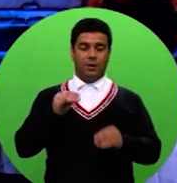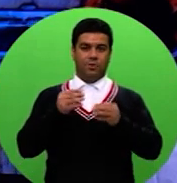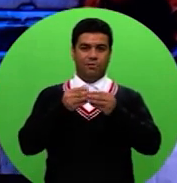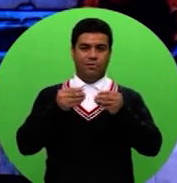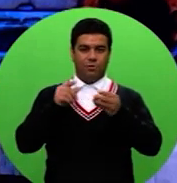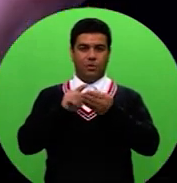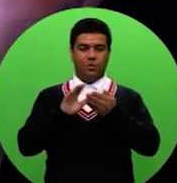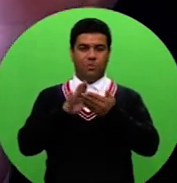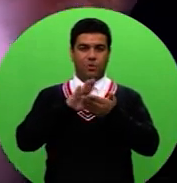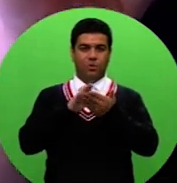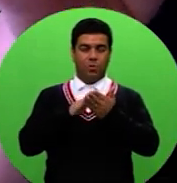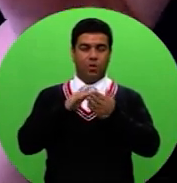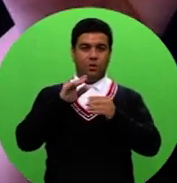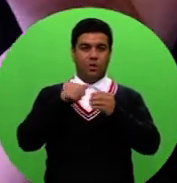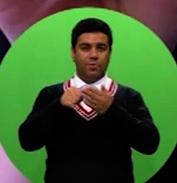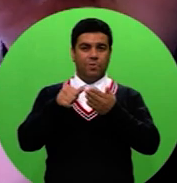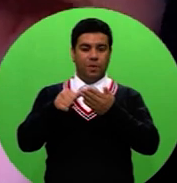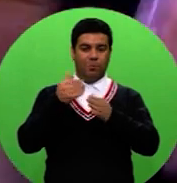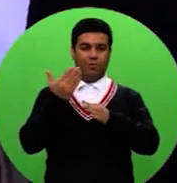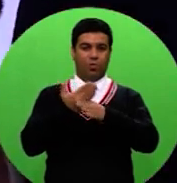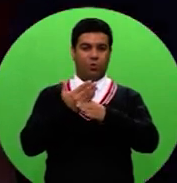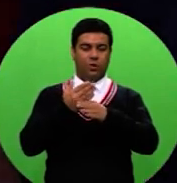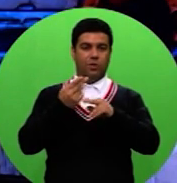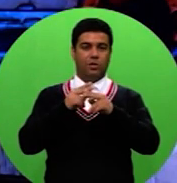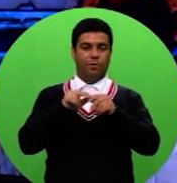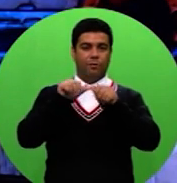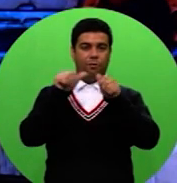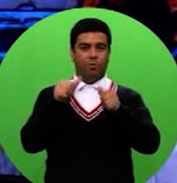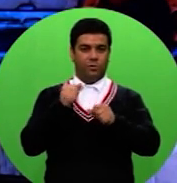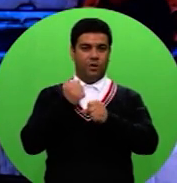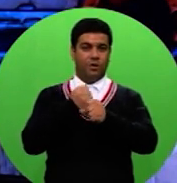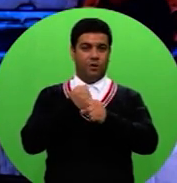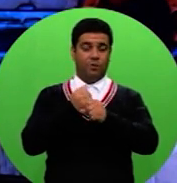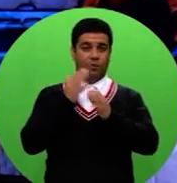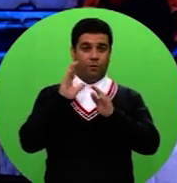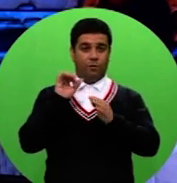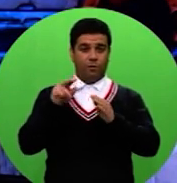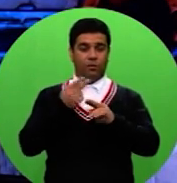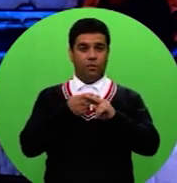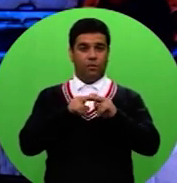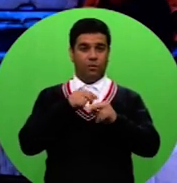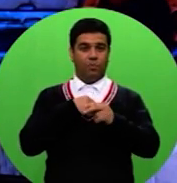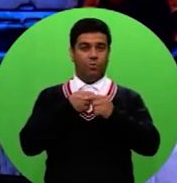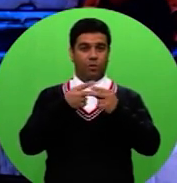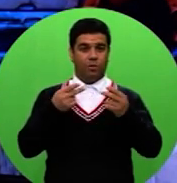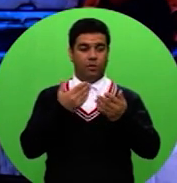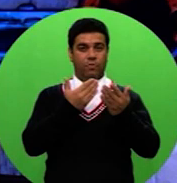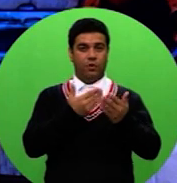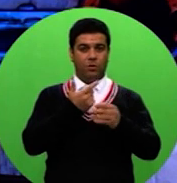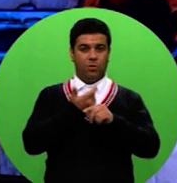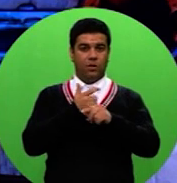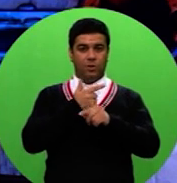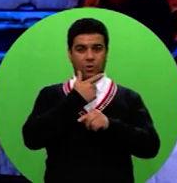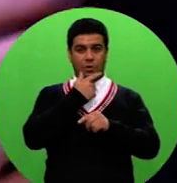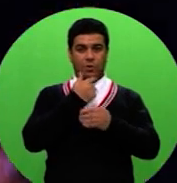и расплющиваем его, прижимая пальцами, создавая капельку. Вот у нас вот так получилось.